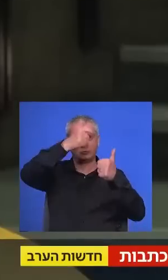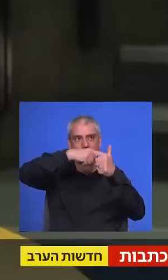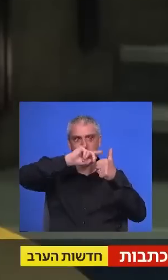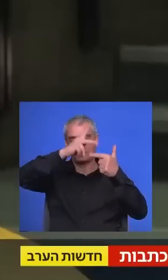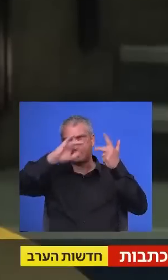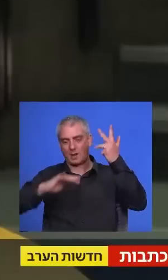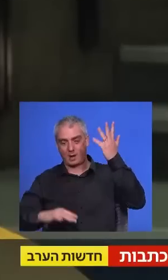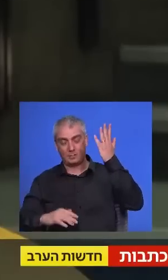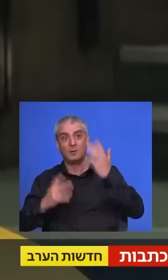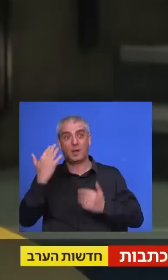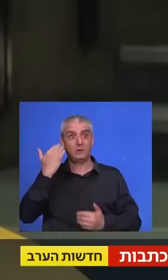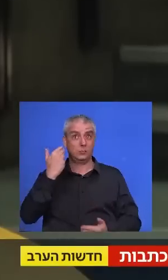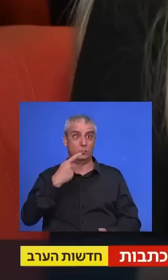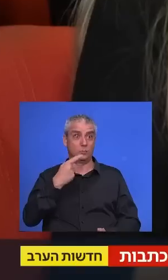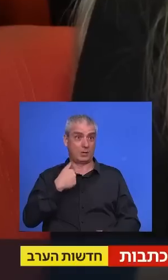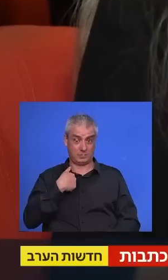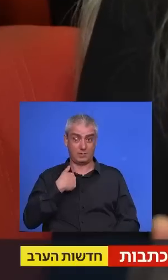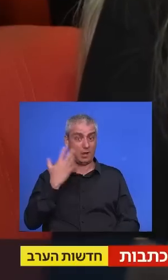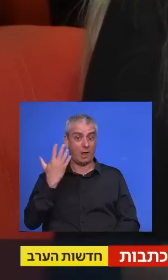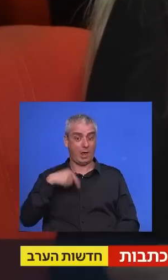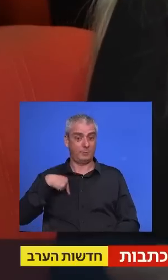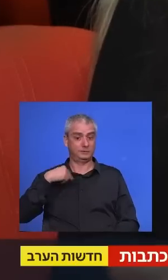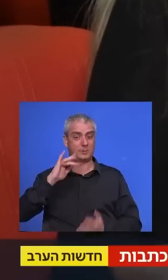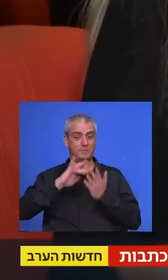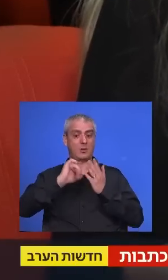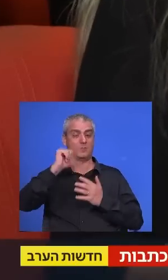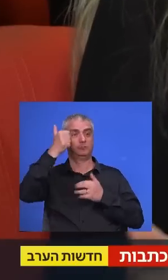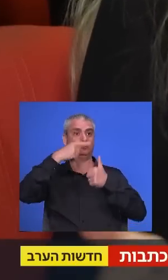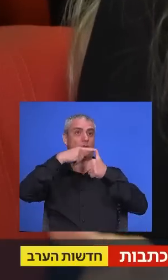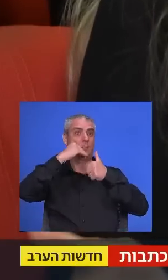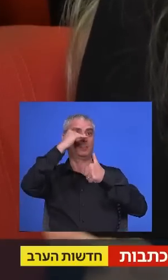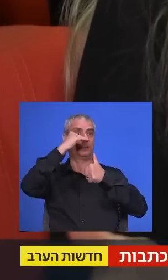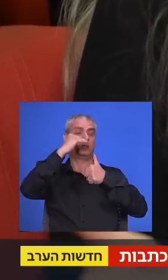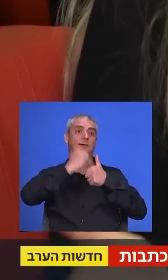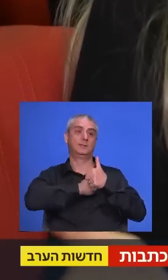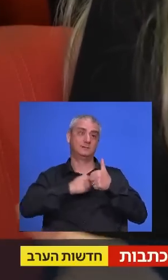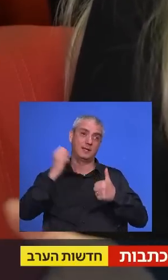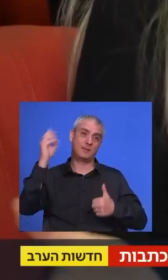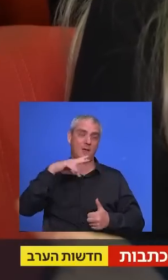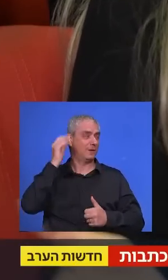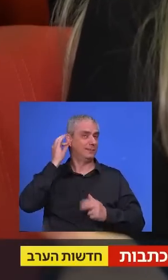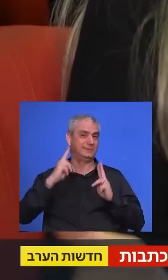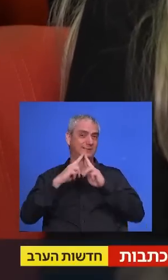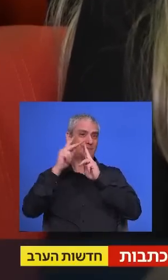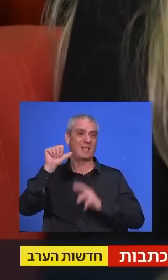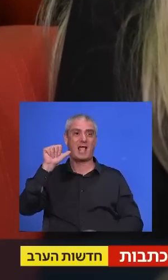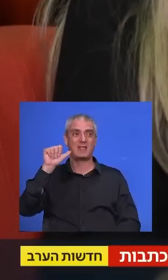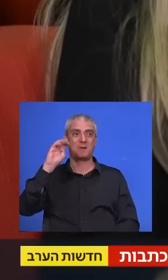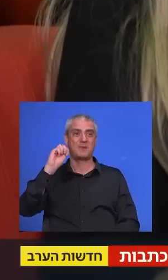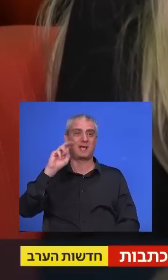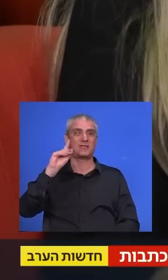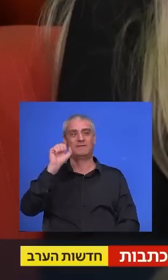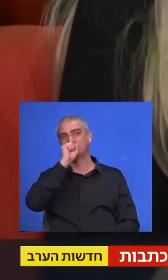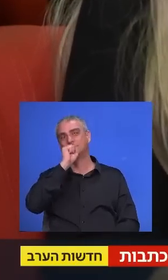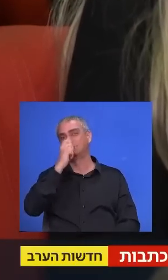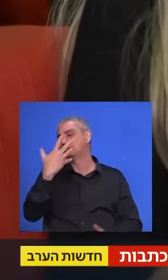מקום... היו. הייתי די הרבה זמן במקום הראשון. לצערי, בא אנמרי דוד